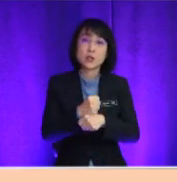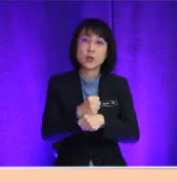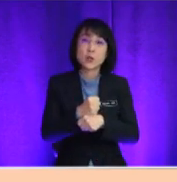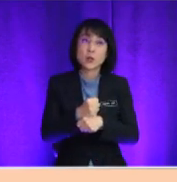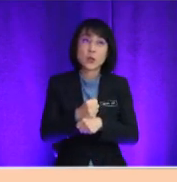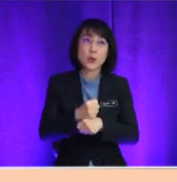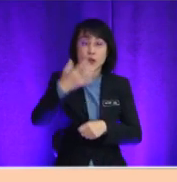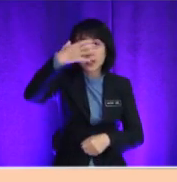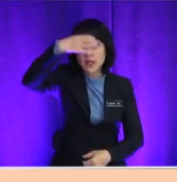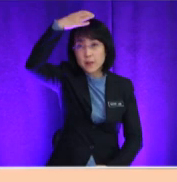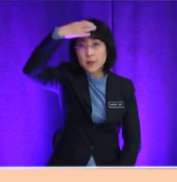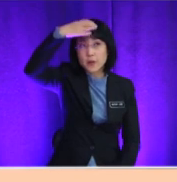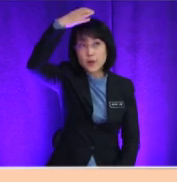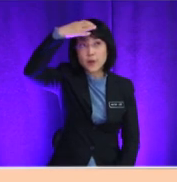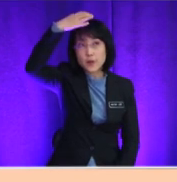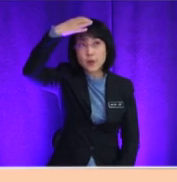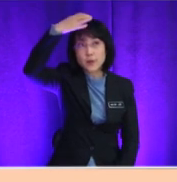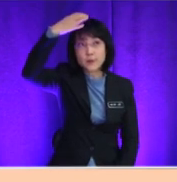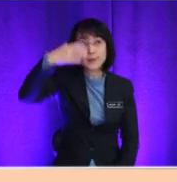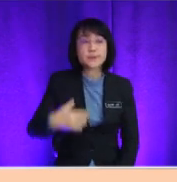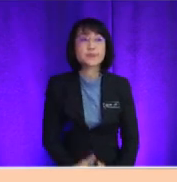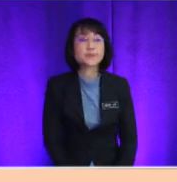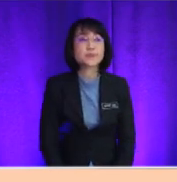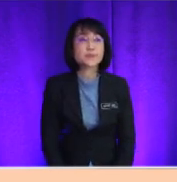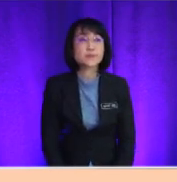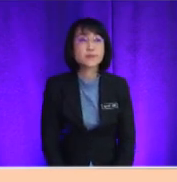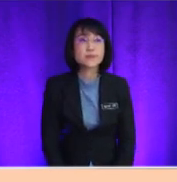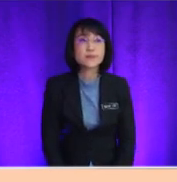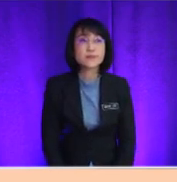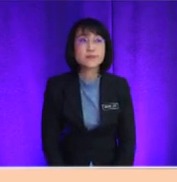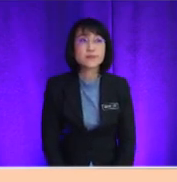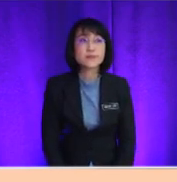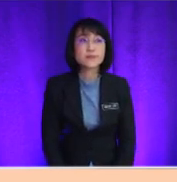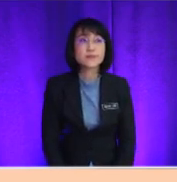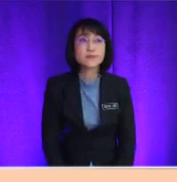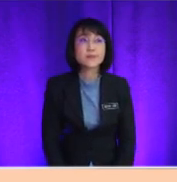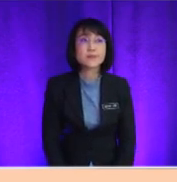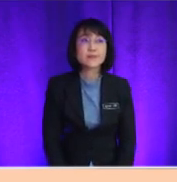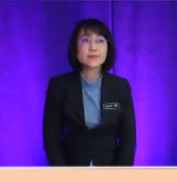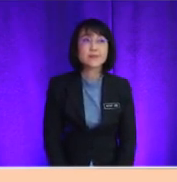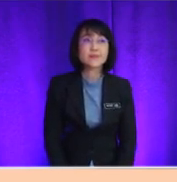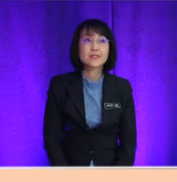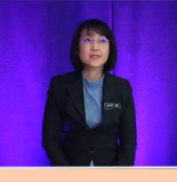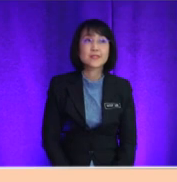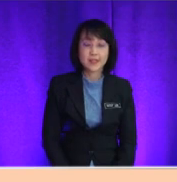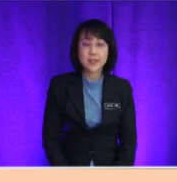chef ditunjukkan melalui ketinggian topinya lagi tinggi topi lagi